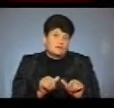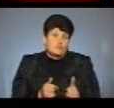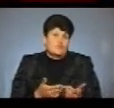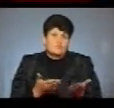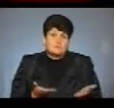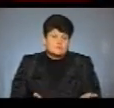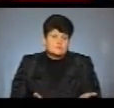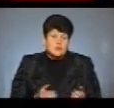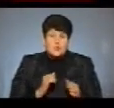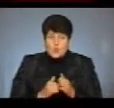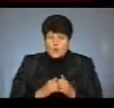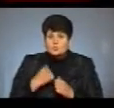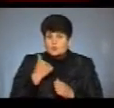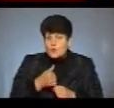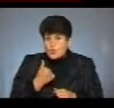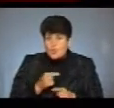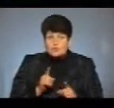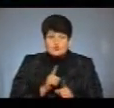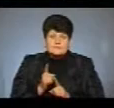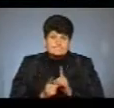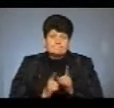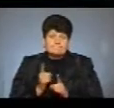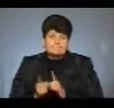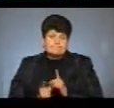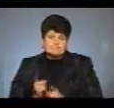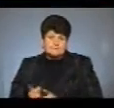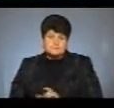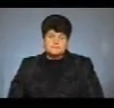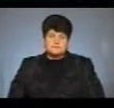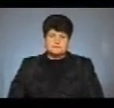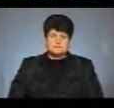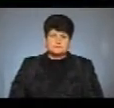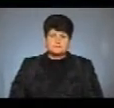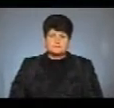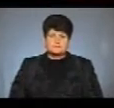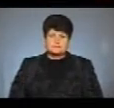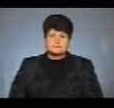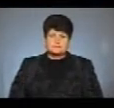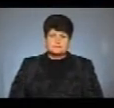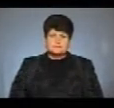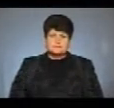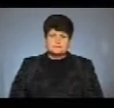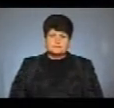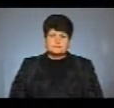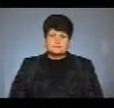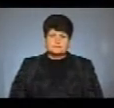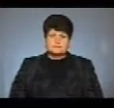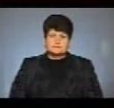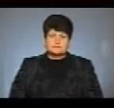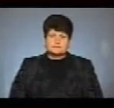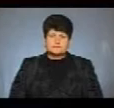флешмоб. Тобто кожного року щось змінюємо. Світлана Лазорик, Марта Журавель. Новини на Суспільному.